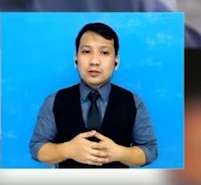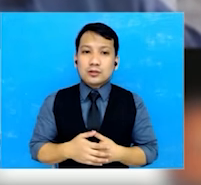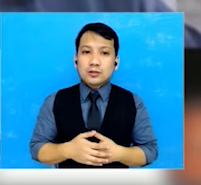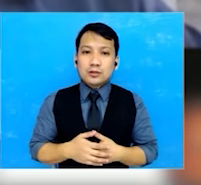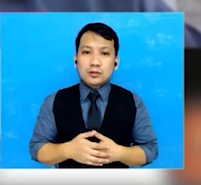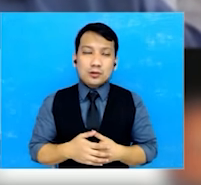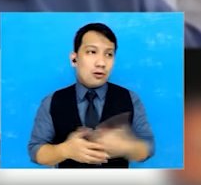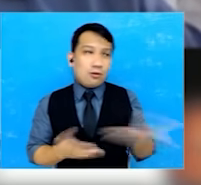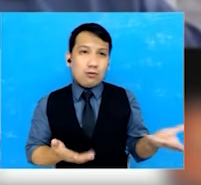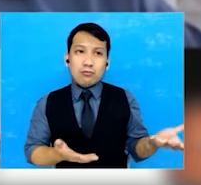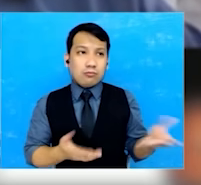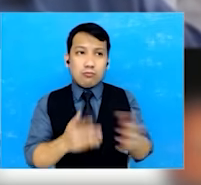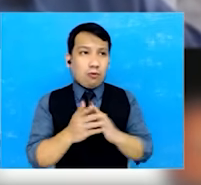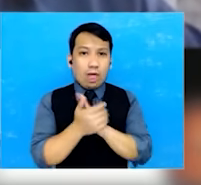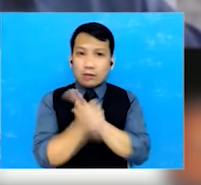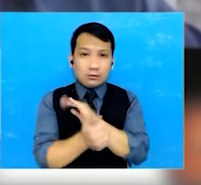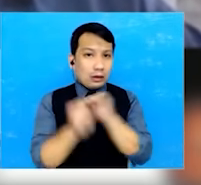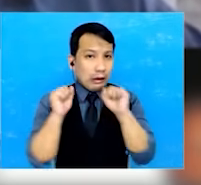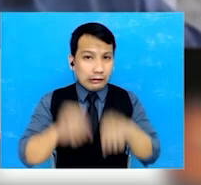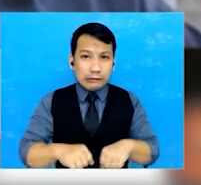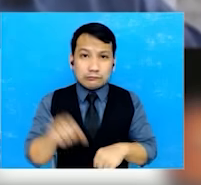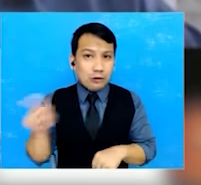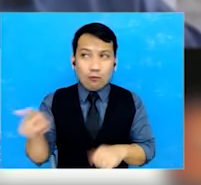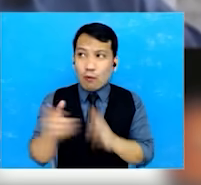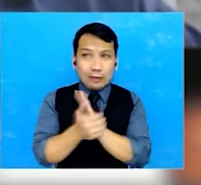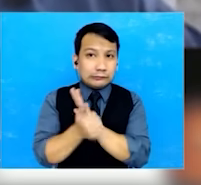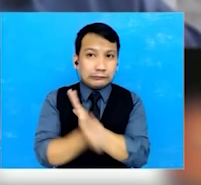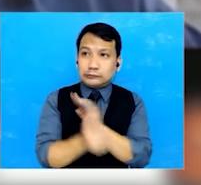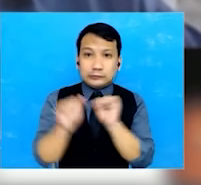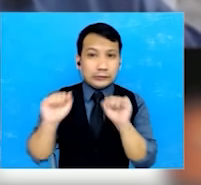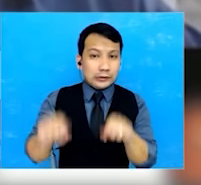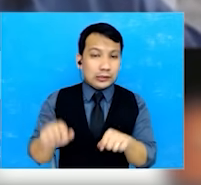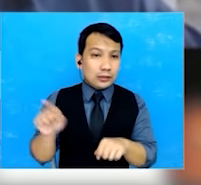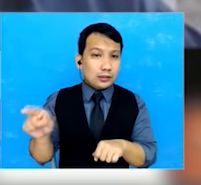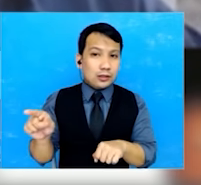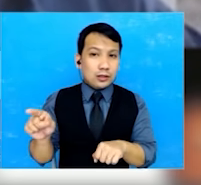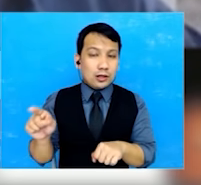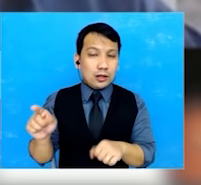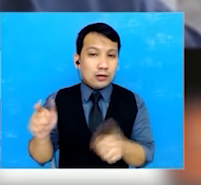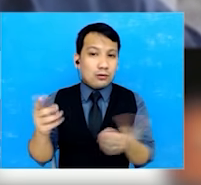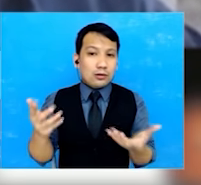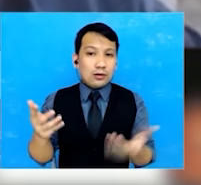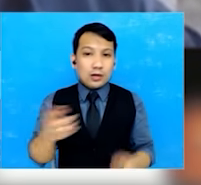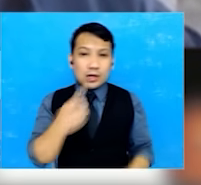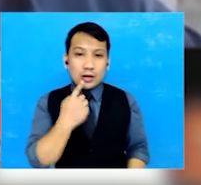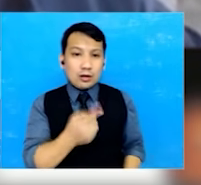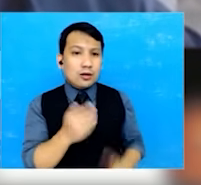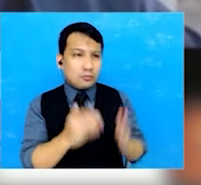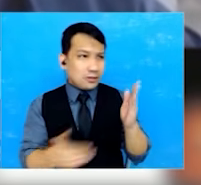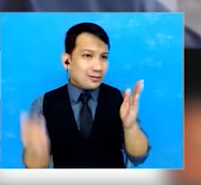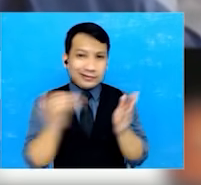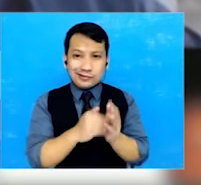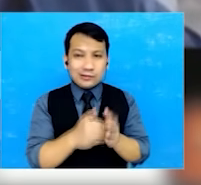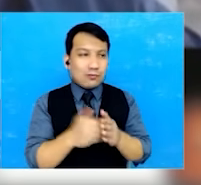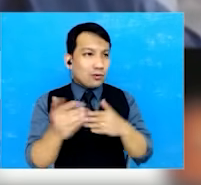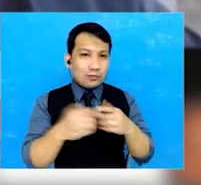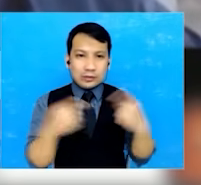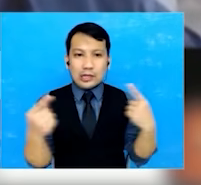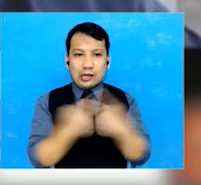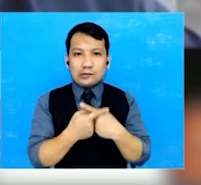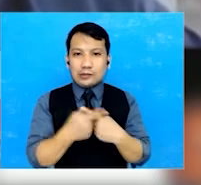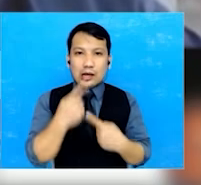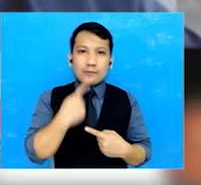walang capacity. You will not, Your Honor, you will not. It is against or taliwan sa aming proseso as